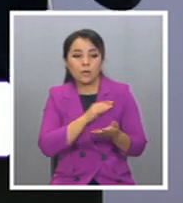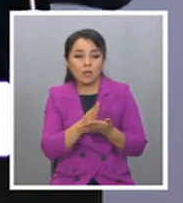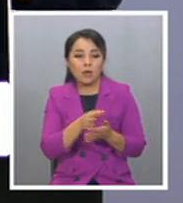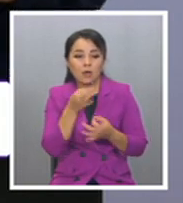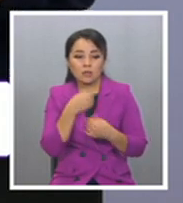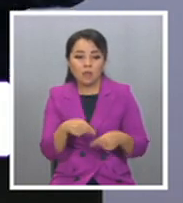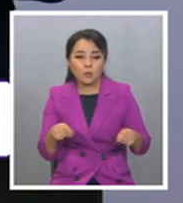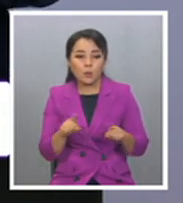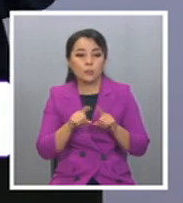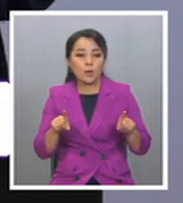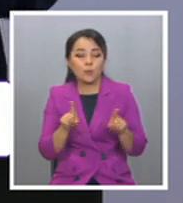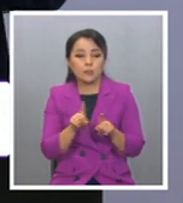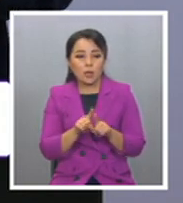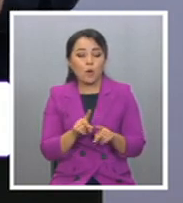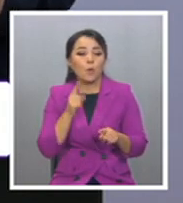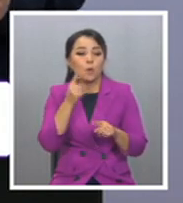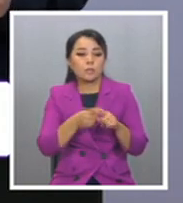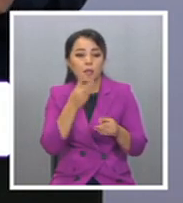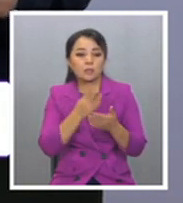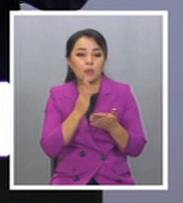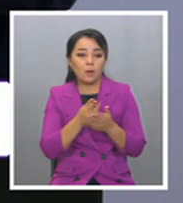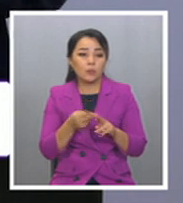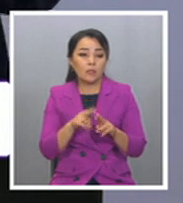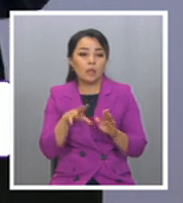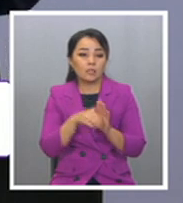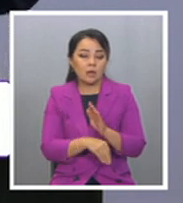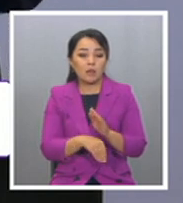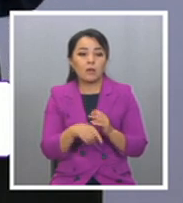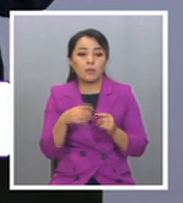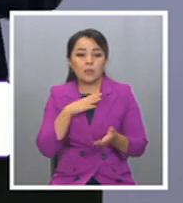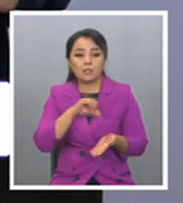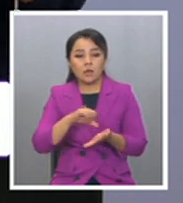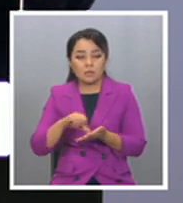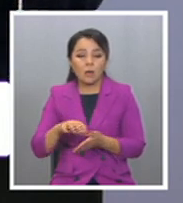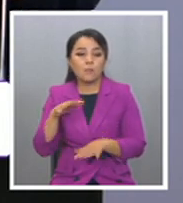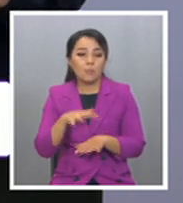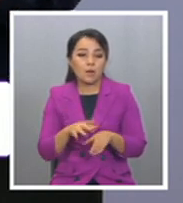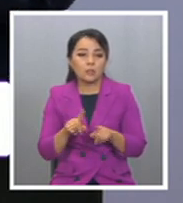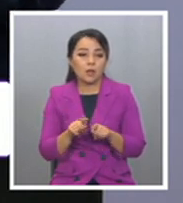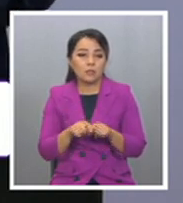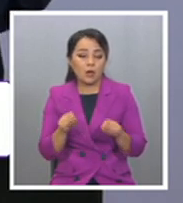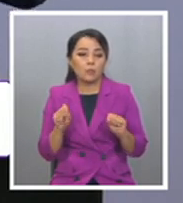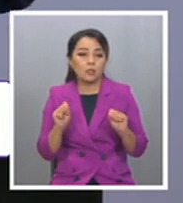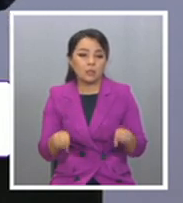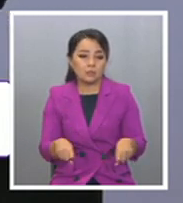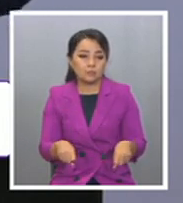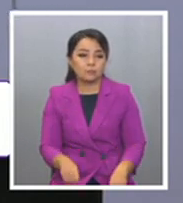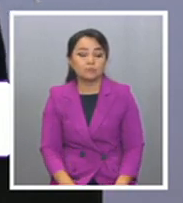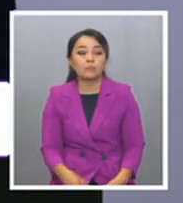әртүрлі субъектілердің қосылуы. Бұлардың қатарында біз әсіресе банктерді атап көрсетуімізге болады.